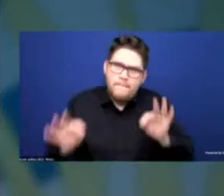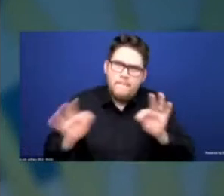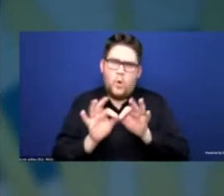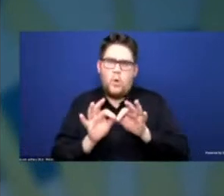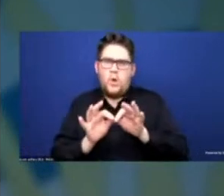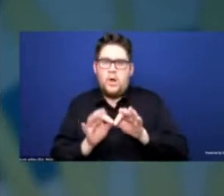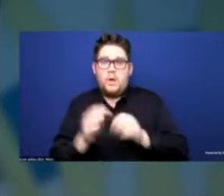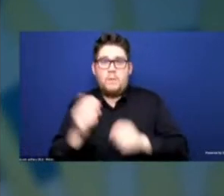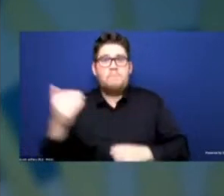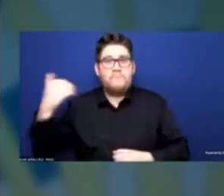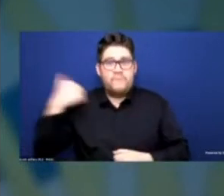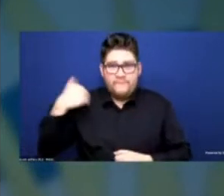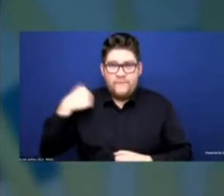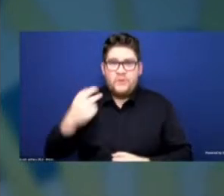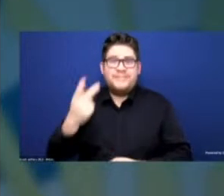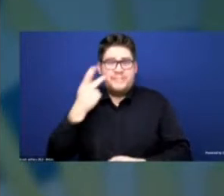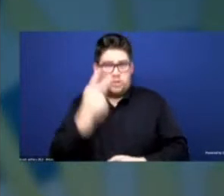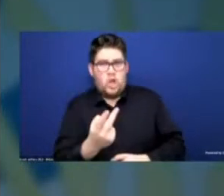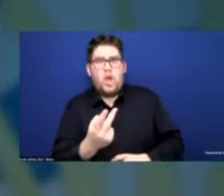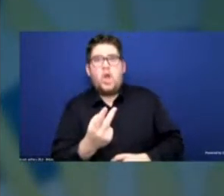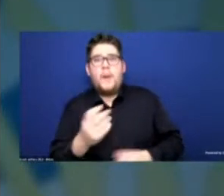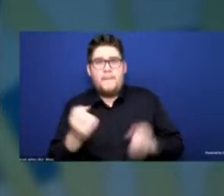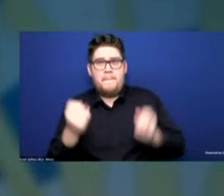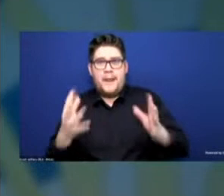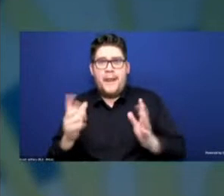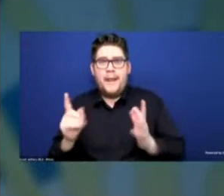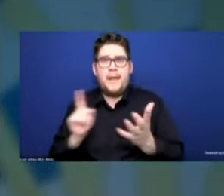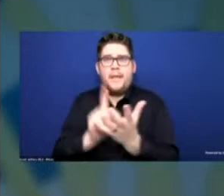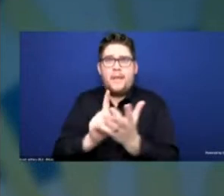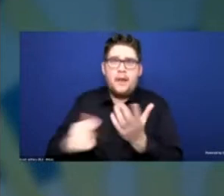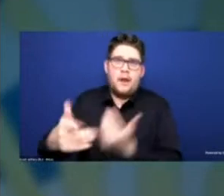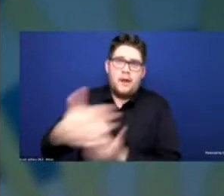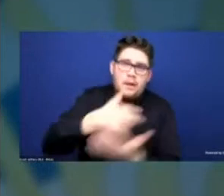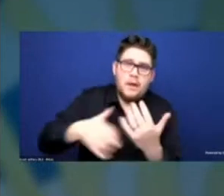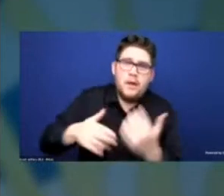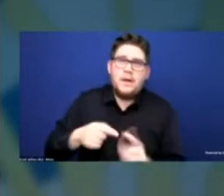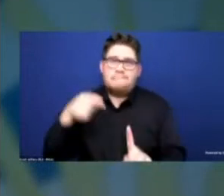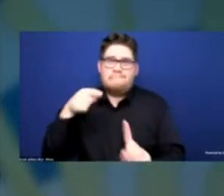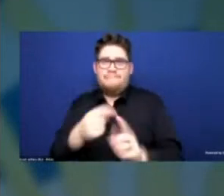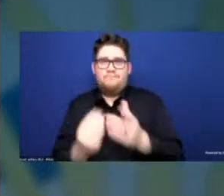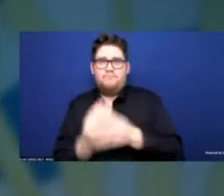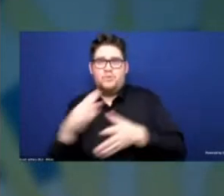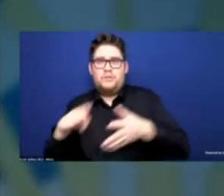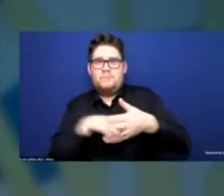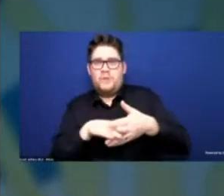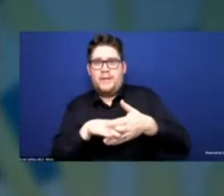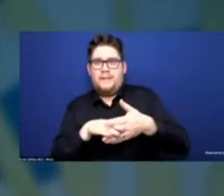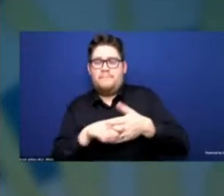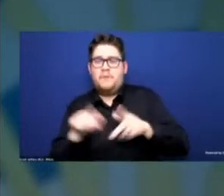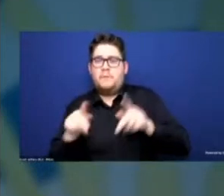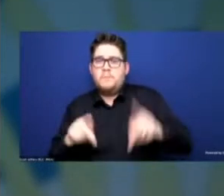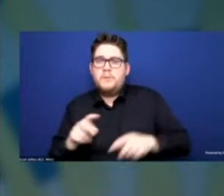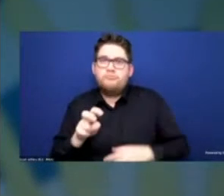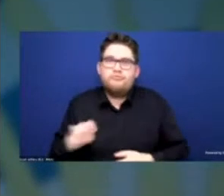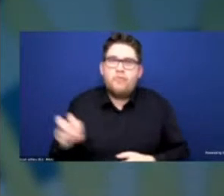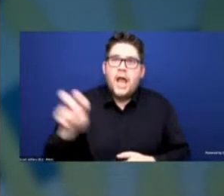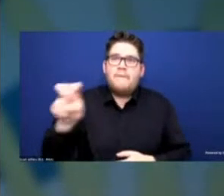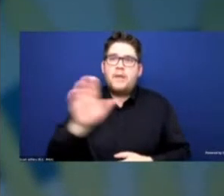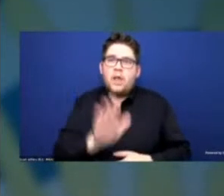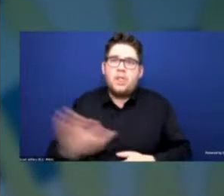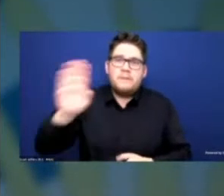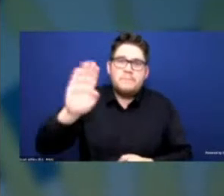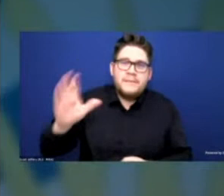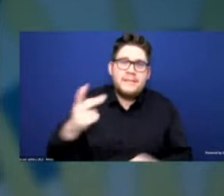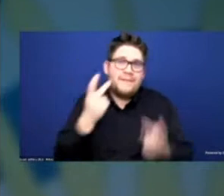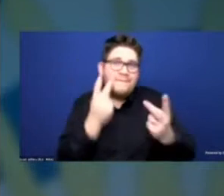social gatherings 所以他 over 说 the 我们已 period, 经看到了， particularly 主 of 要 the 是 spring 社 break, 区 that led 社 to 交群 rapid 聚 rise in 群聚， transmission. 导致了很多的传 That 染。 was